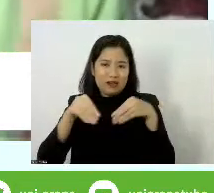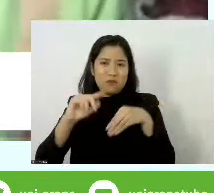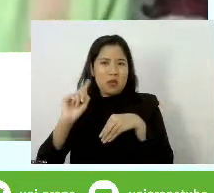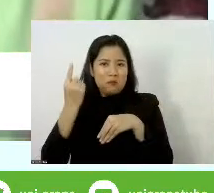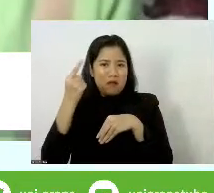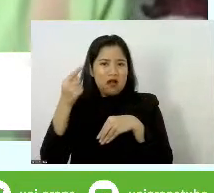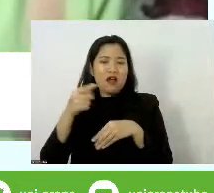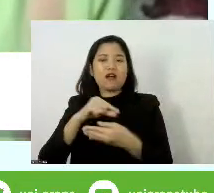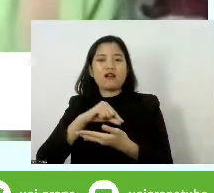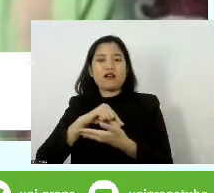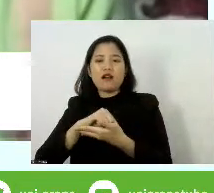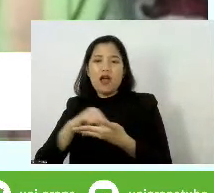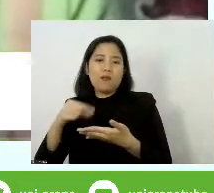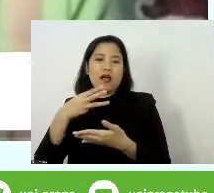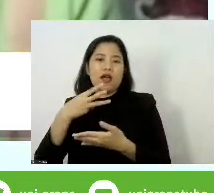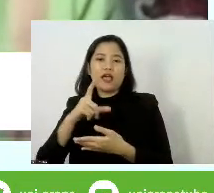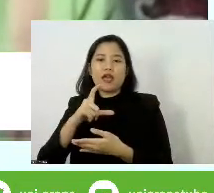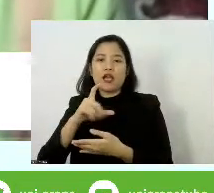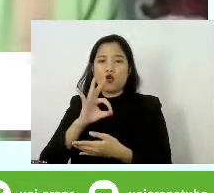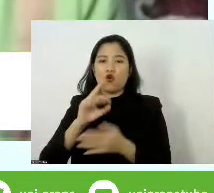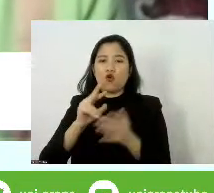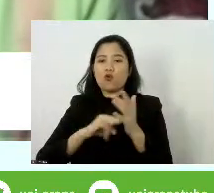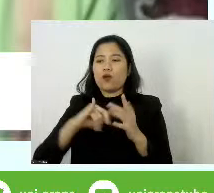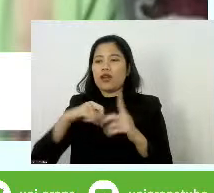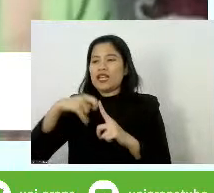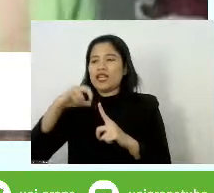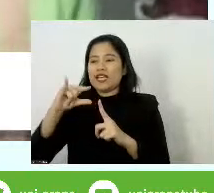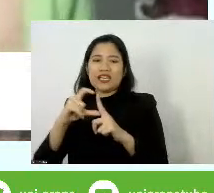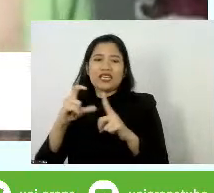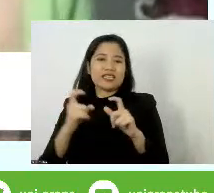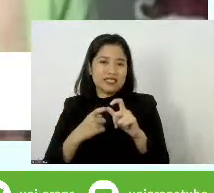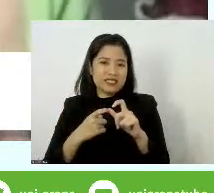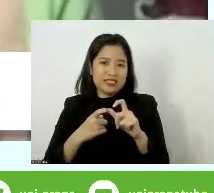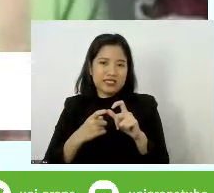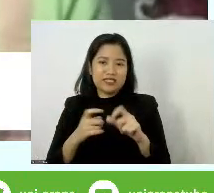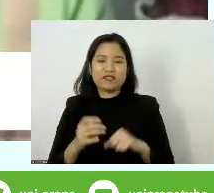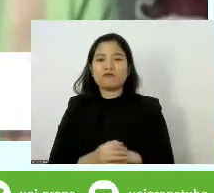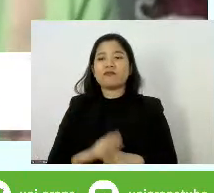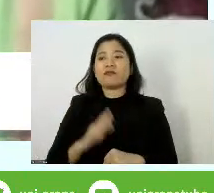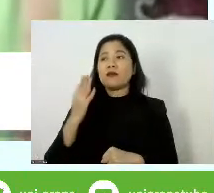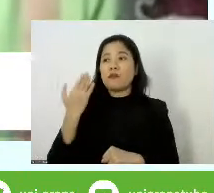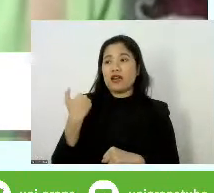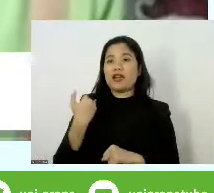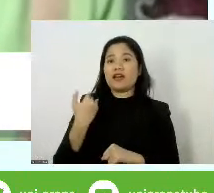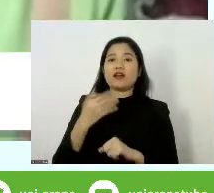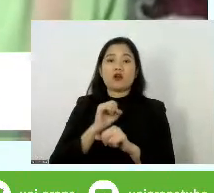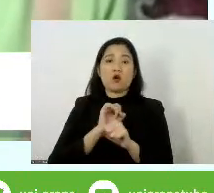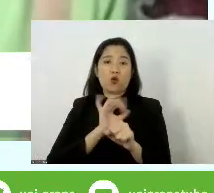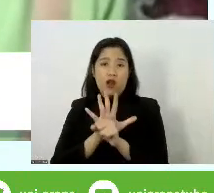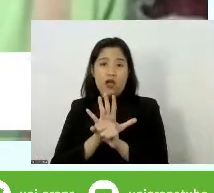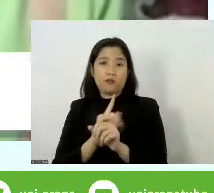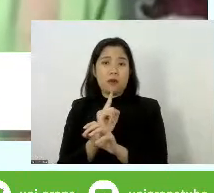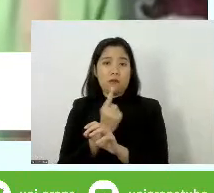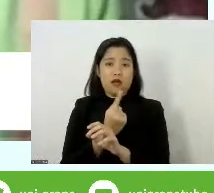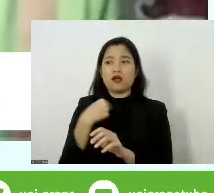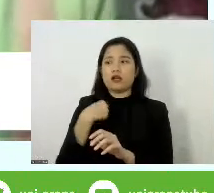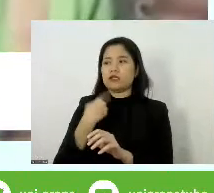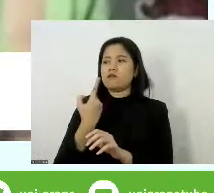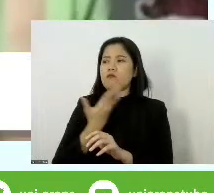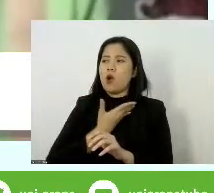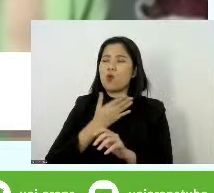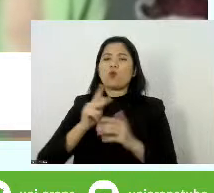itu am kemudian diawal pandemi Kemarin saya memutuskan untuk menyelesaikan